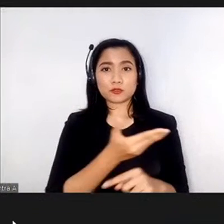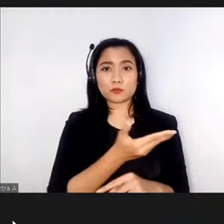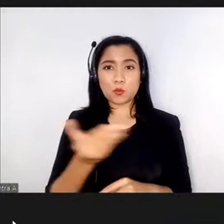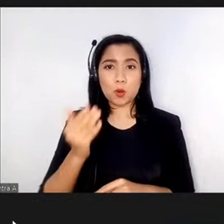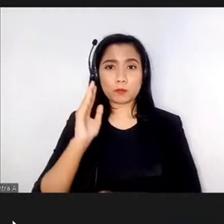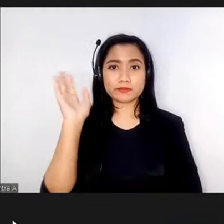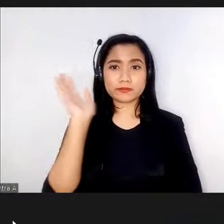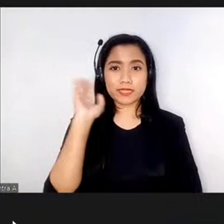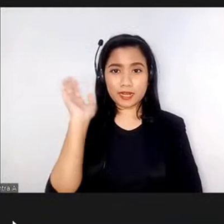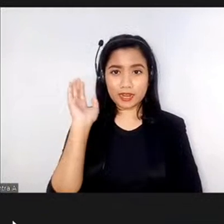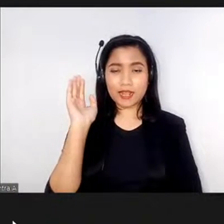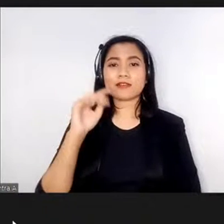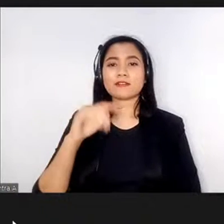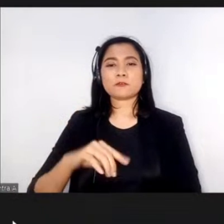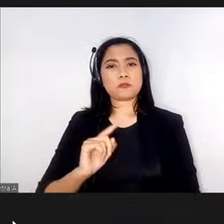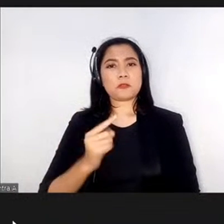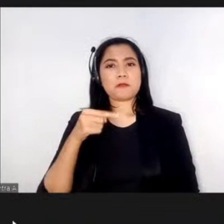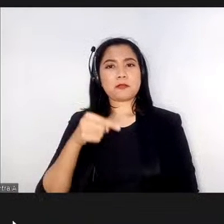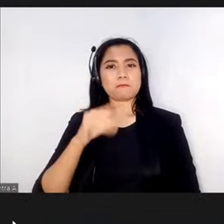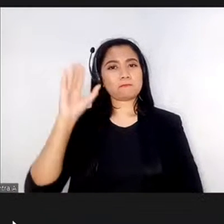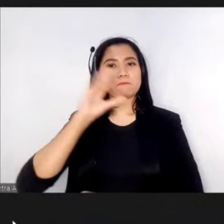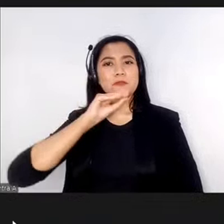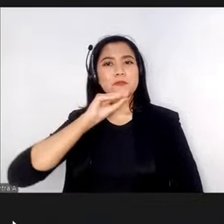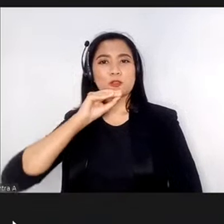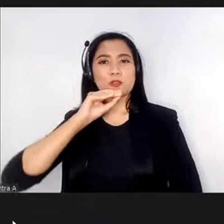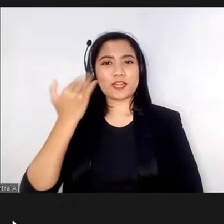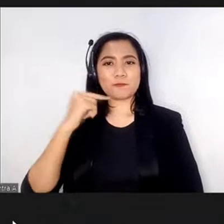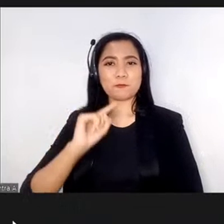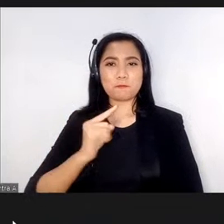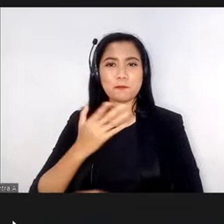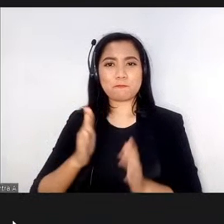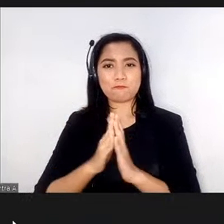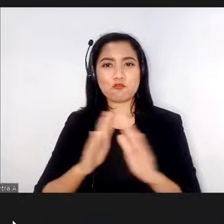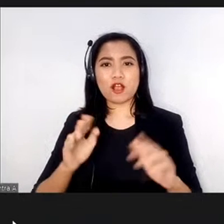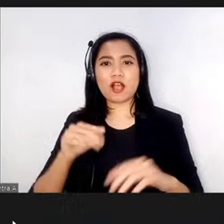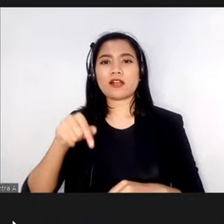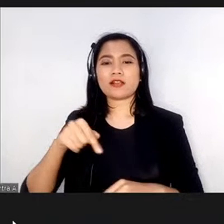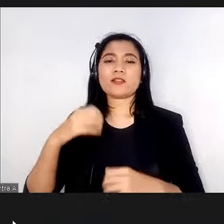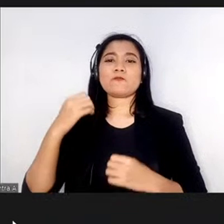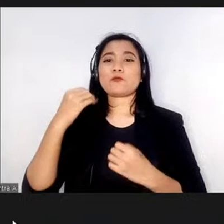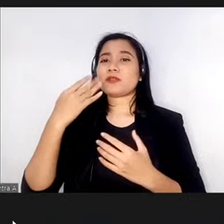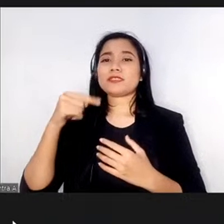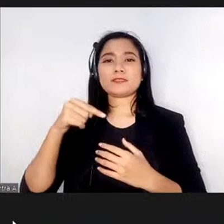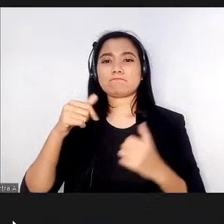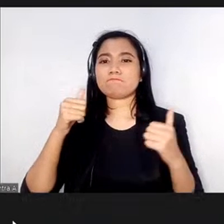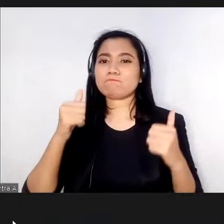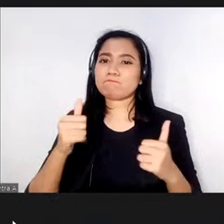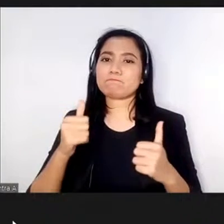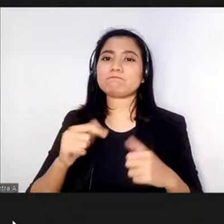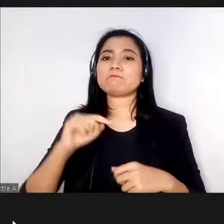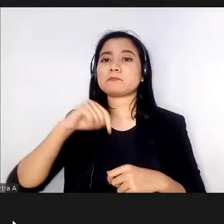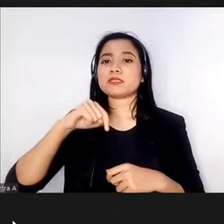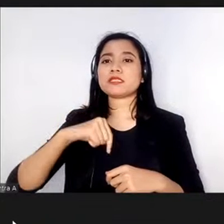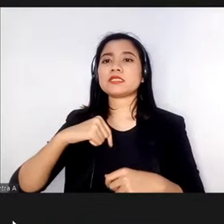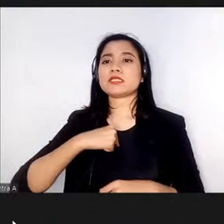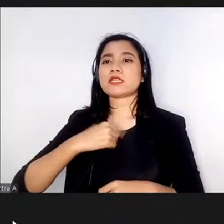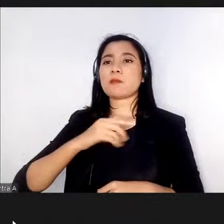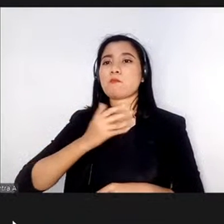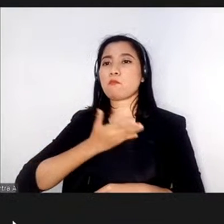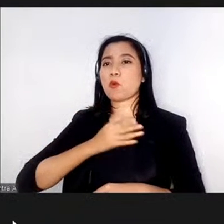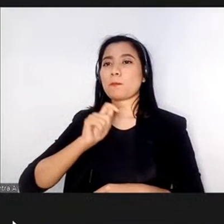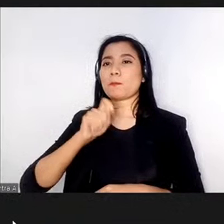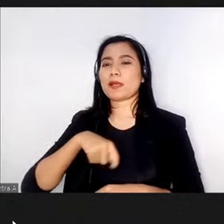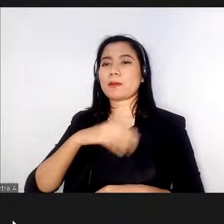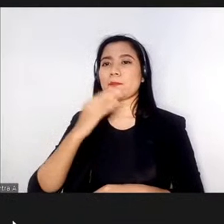bagi para yang memberikan pidatoembuka menjadi satuasi yang sangat baik sekali untuk memulai diskusi ini tapi dari sini saya akan menggunakan bahasa Indonesia karena